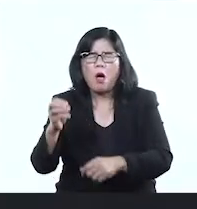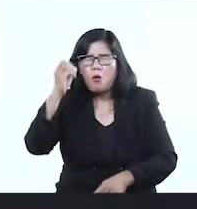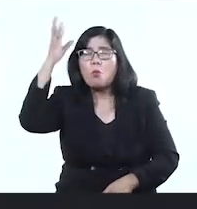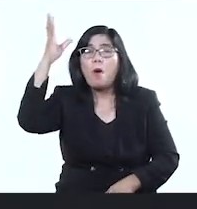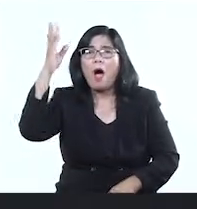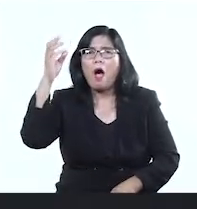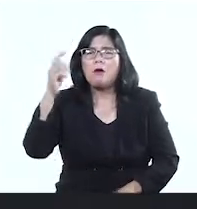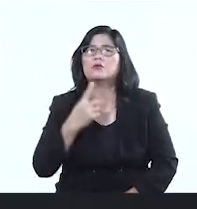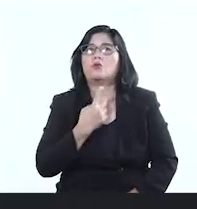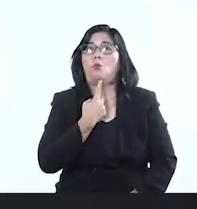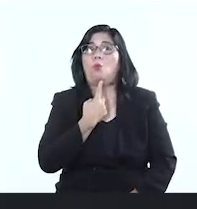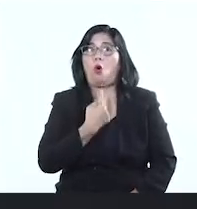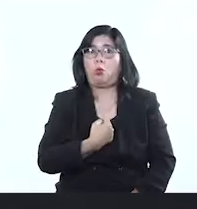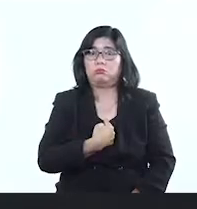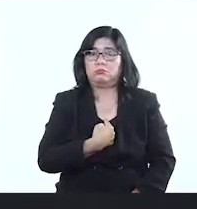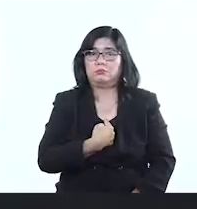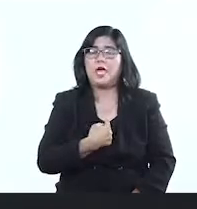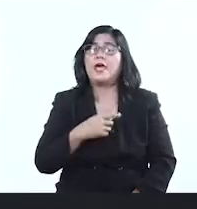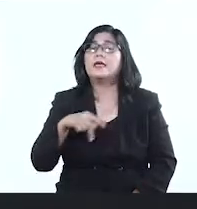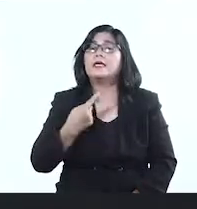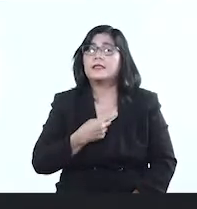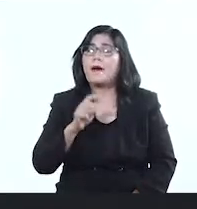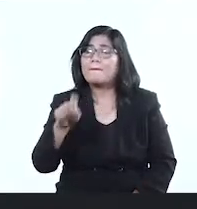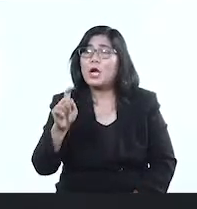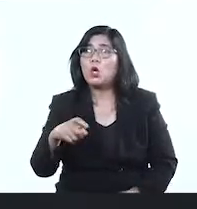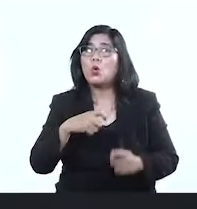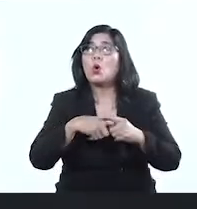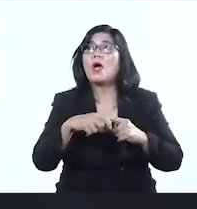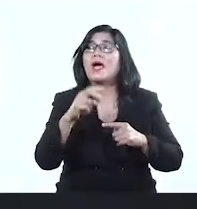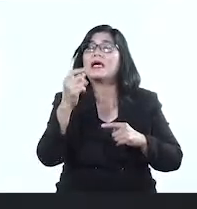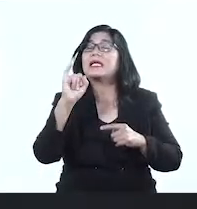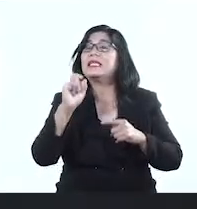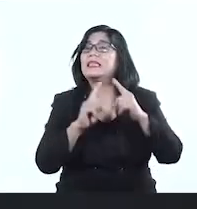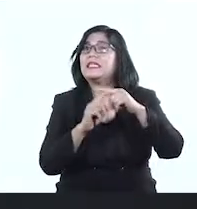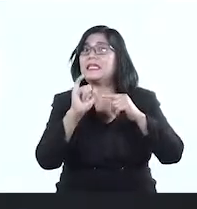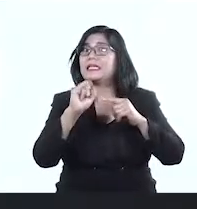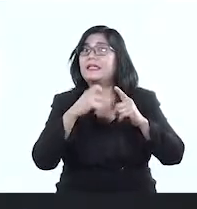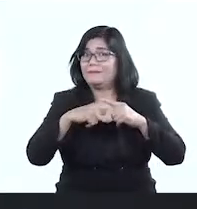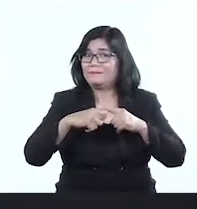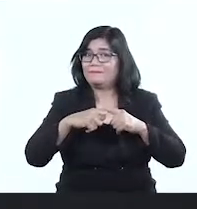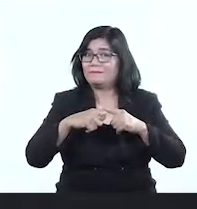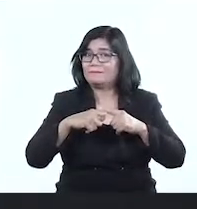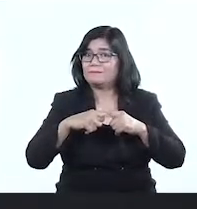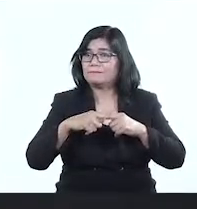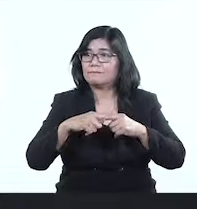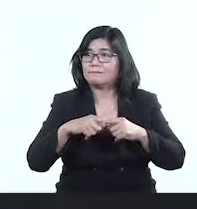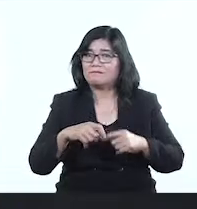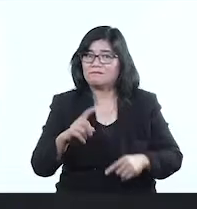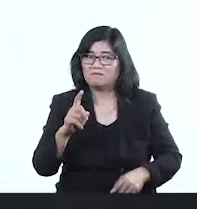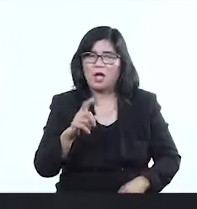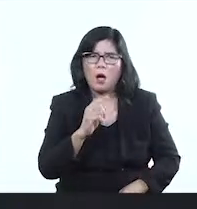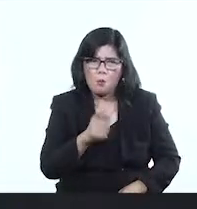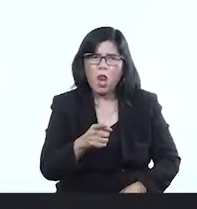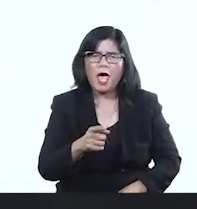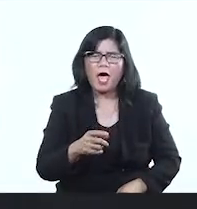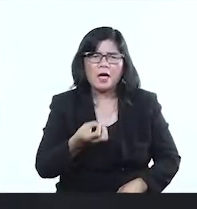Hai meskipun kita butuh kritik Hai tadi suruh minta film Tuhan kritik yang disampaikan dari